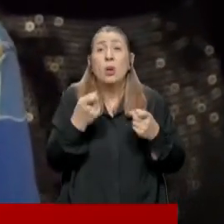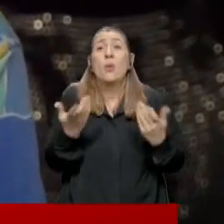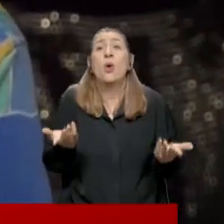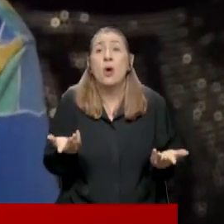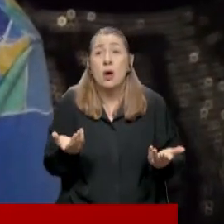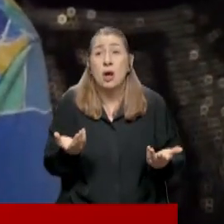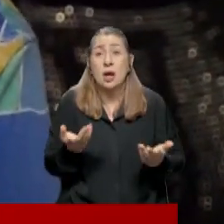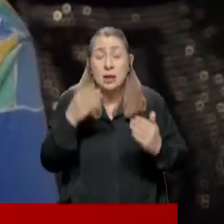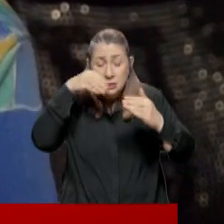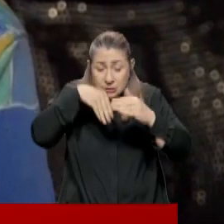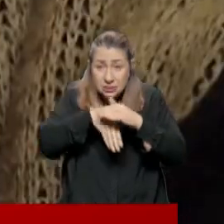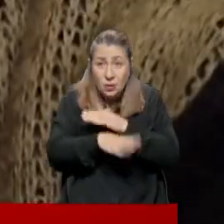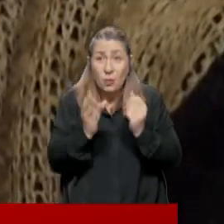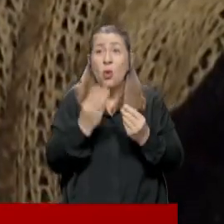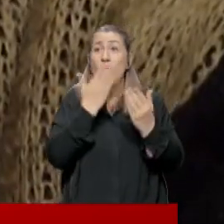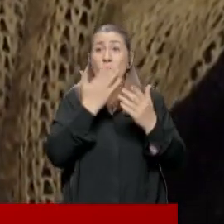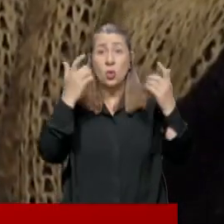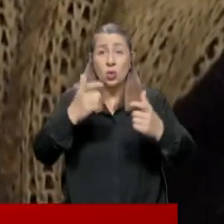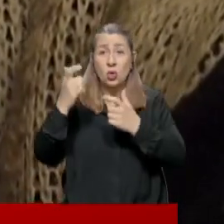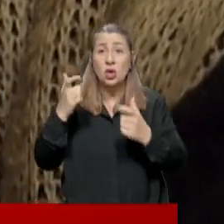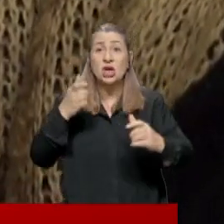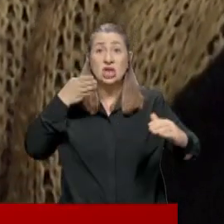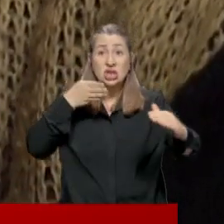bulamıyor. Sığınağa dönüştürülen okullarda